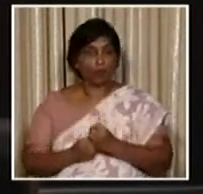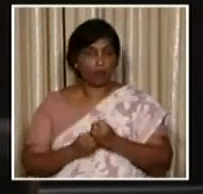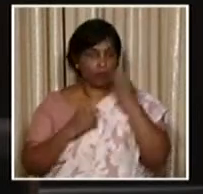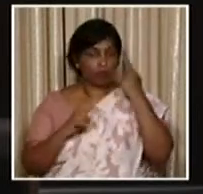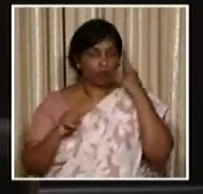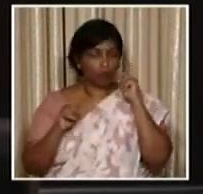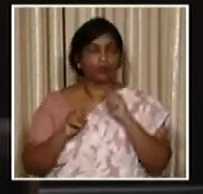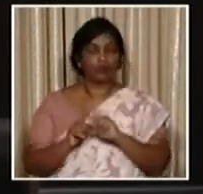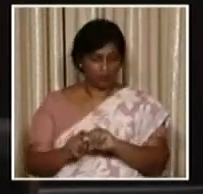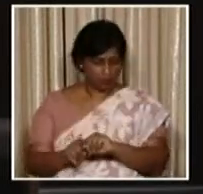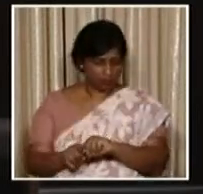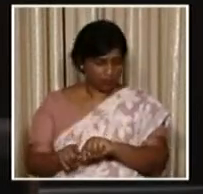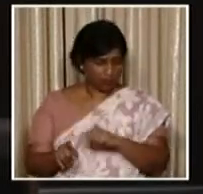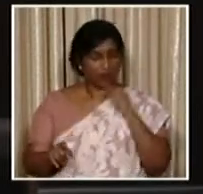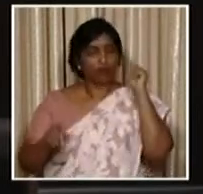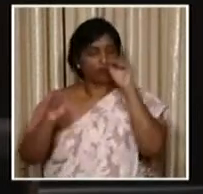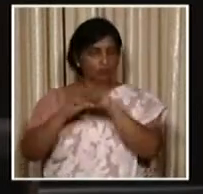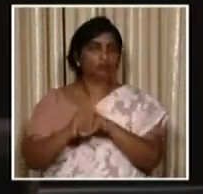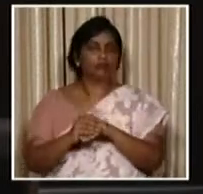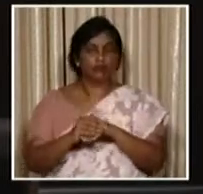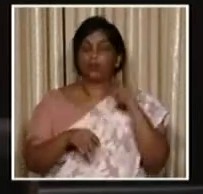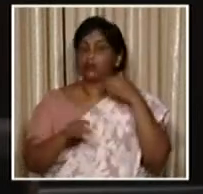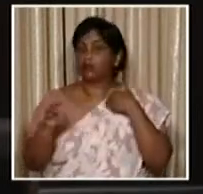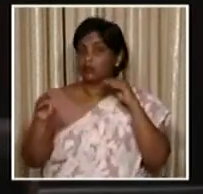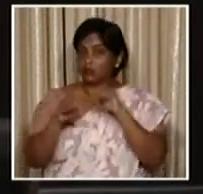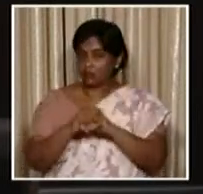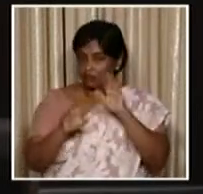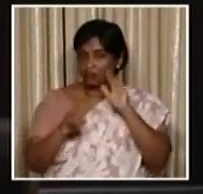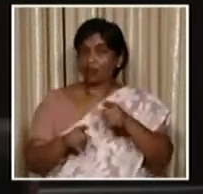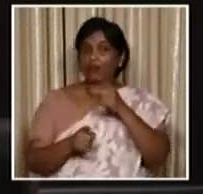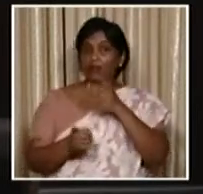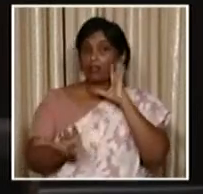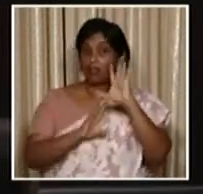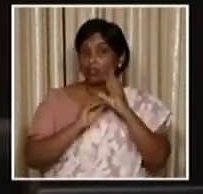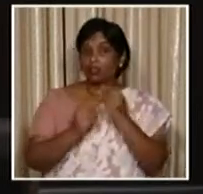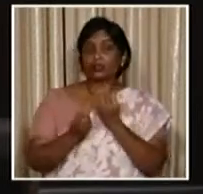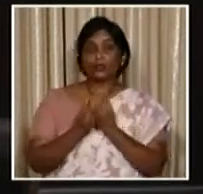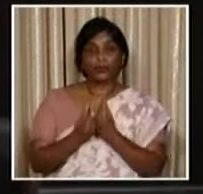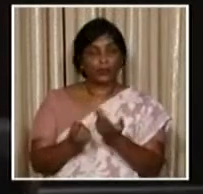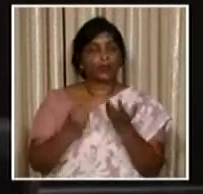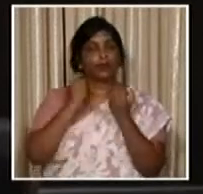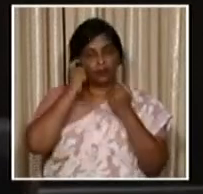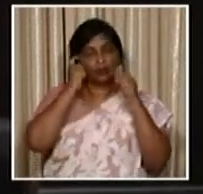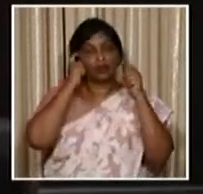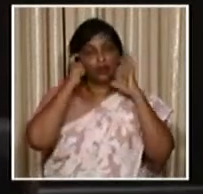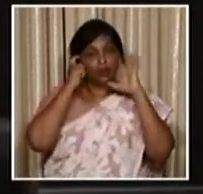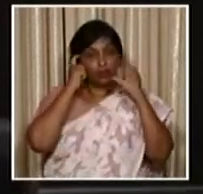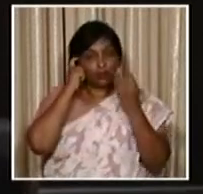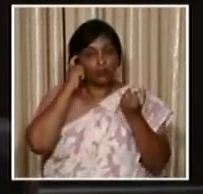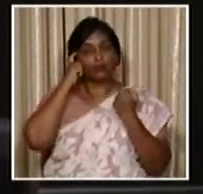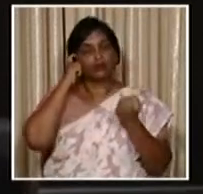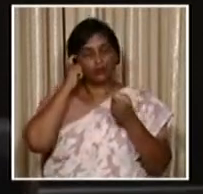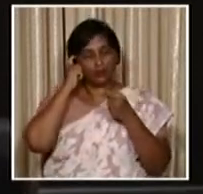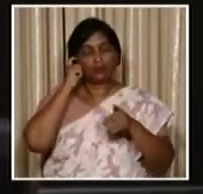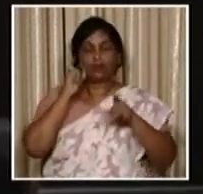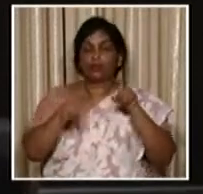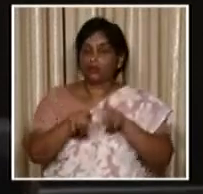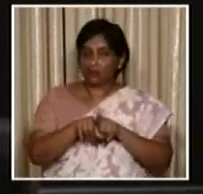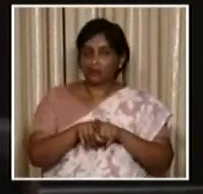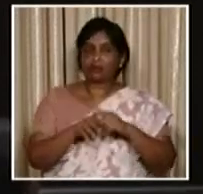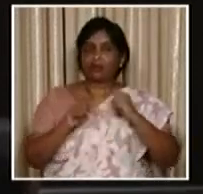සිද්ධියක් වෙච්චාම එතෙන්ට සම්බන්ධ වෙනවා එතෙන්ට සම්බන්ධ වෙලා ඒගොල්ලෝ තොරතුරු කඩිනමින් ගන්නවා ඒ ගත්ත තොරතුරු ඒ